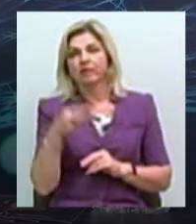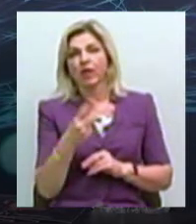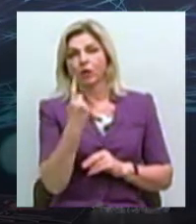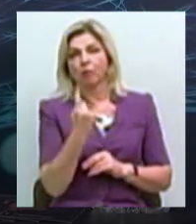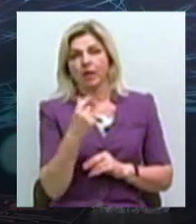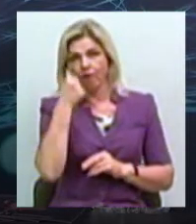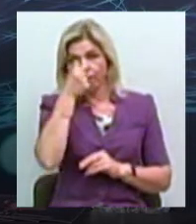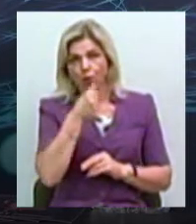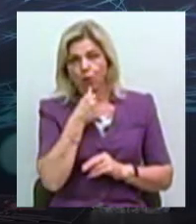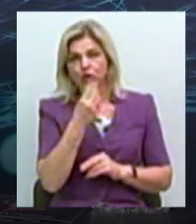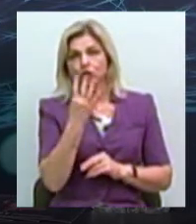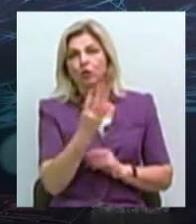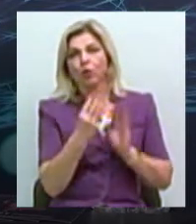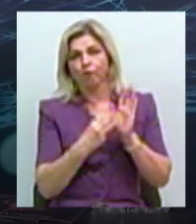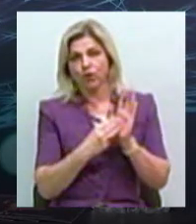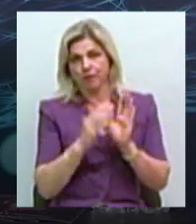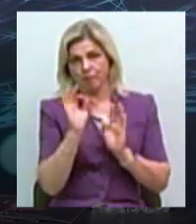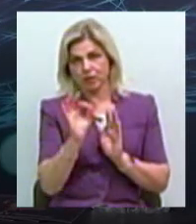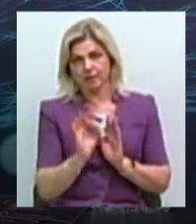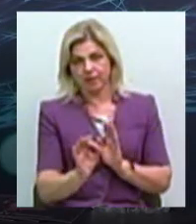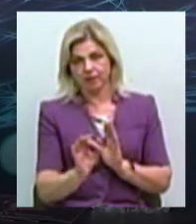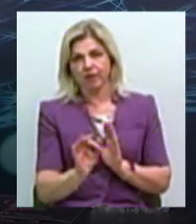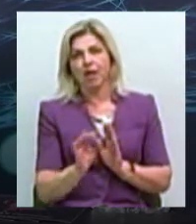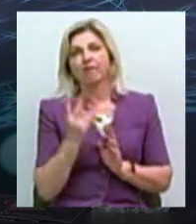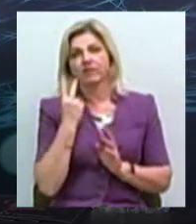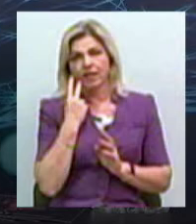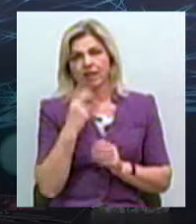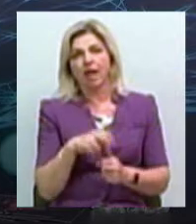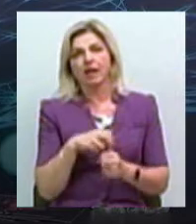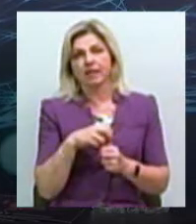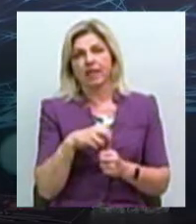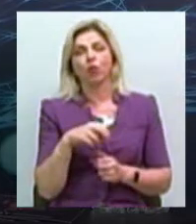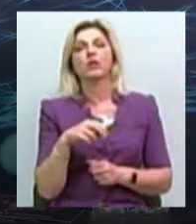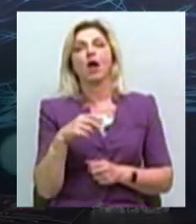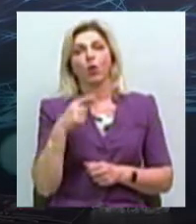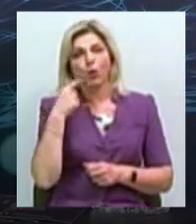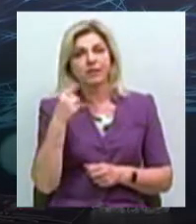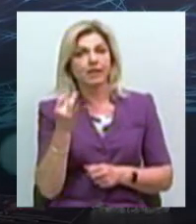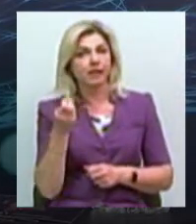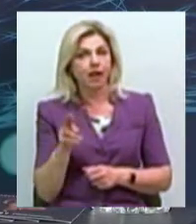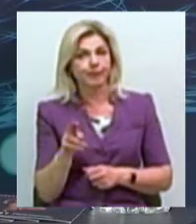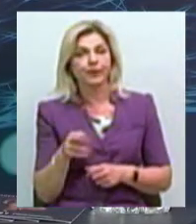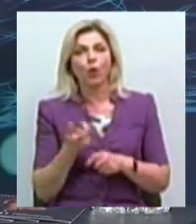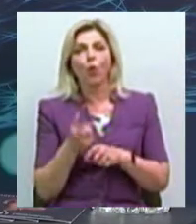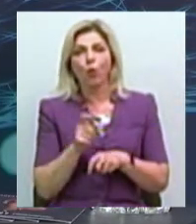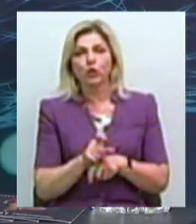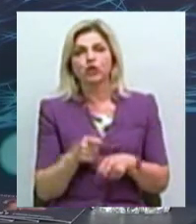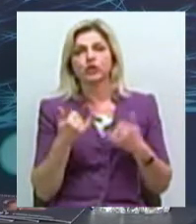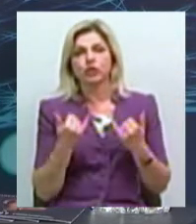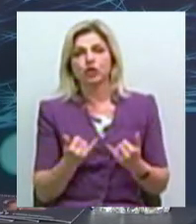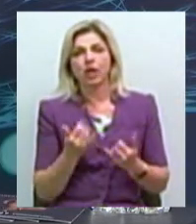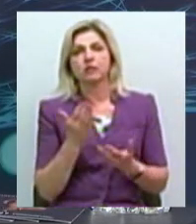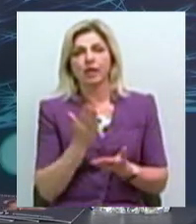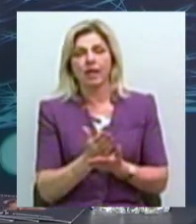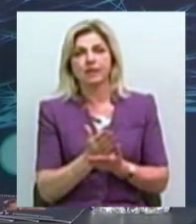года 48%. То есть всегда лидирует Россия. Вот. Очень сейчас как бы